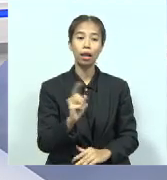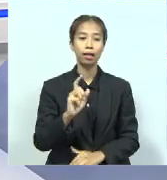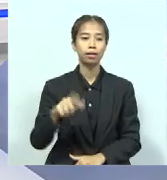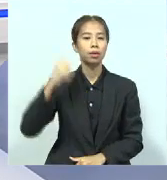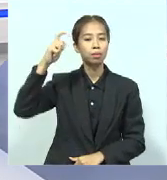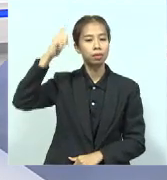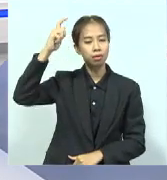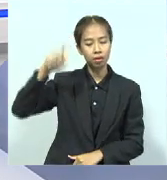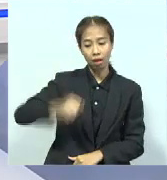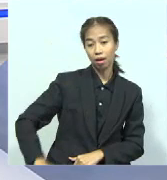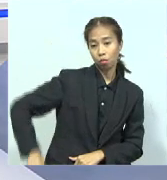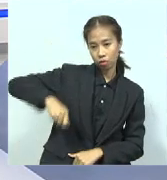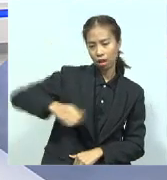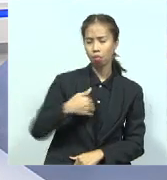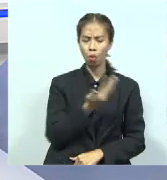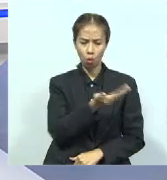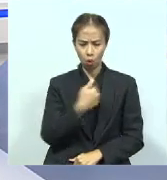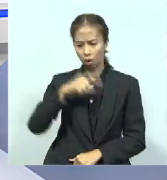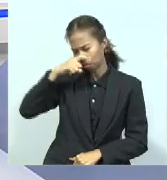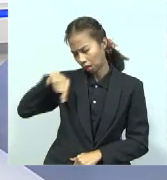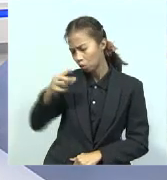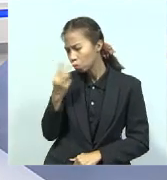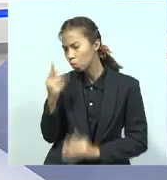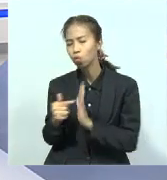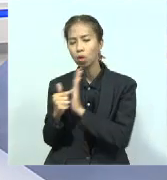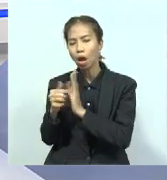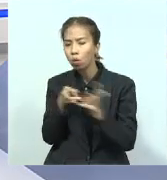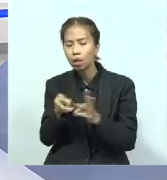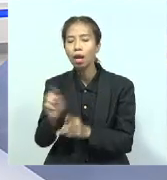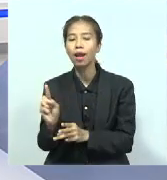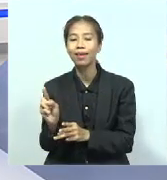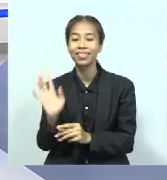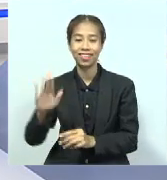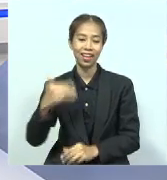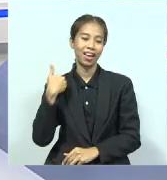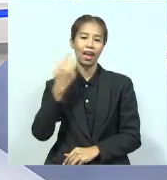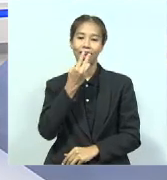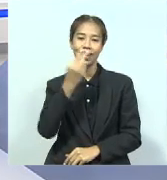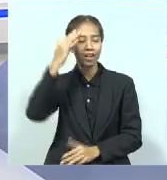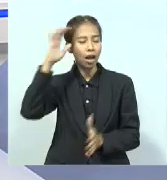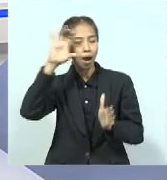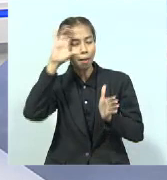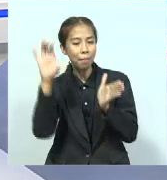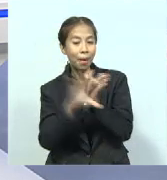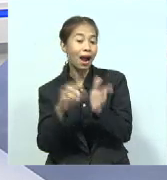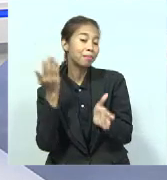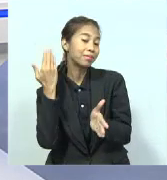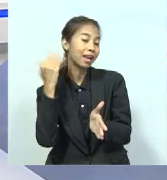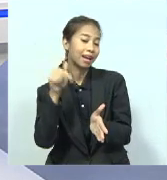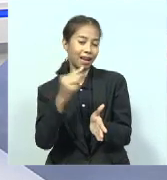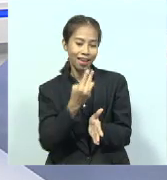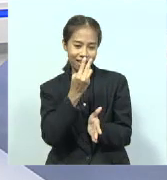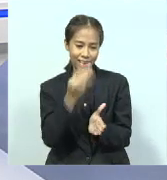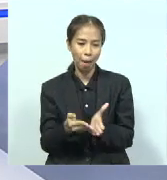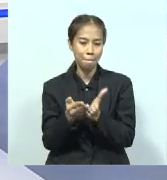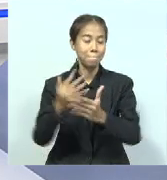ที่ไทยเลยนะครับแล้วก็อย่างภาพข่าวเมื่อสักครู่คุณผู้ชมก็จะเห็นว่านั่นคือชาวประมงแท้ๆเลยนะฮะที่เดินทางมาที่จังหวัดเพื่อบอกว่าชาวประมงเราส